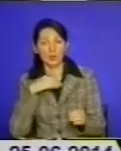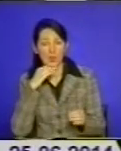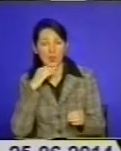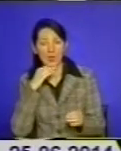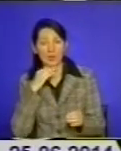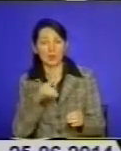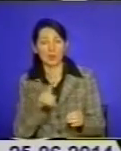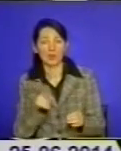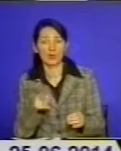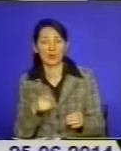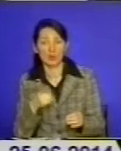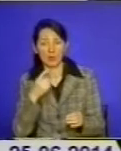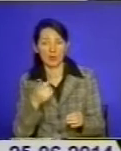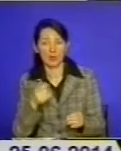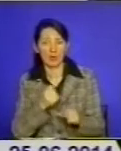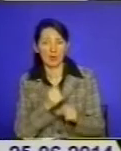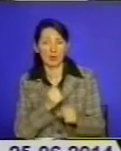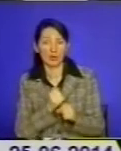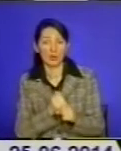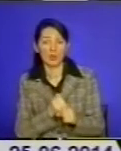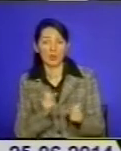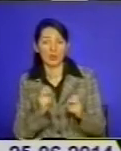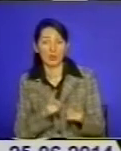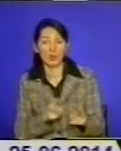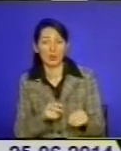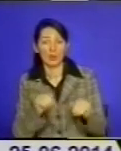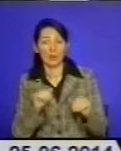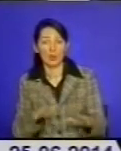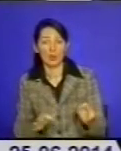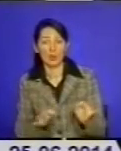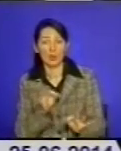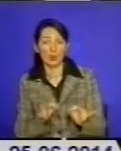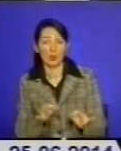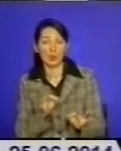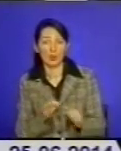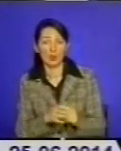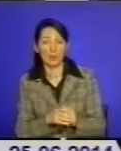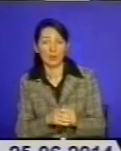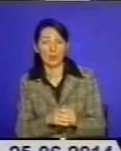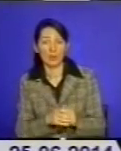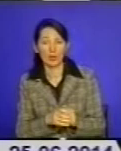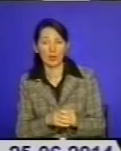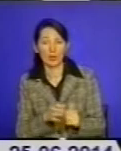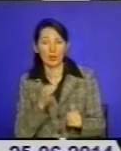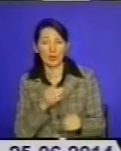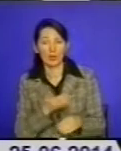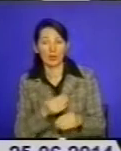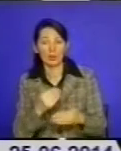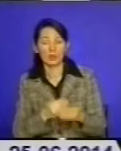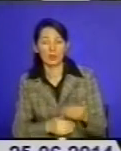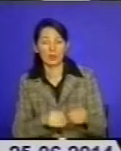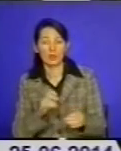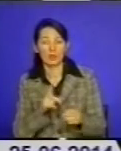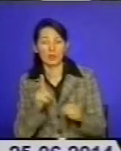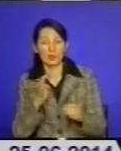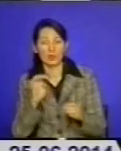виправлення та попередження вчинення нових злочинів. Вирок суду є обґрунтованим законом, будь-який передбачений статтями 408-409 КПК